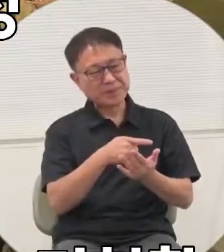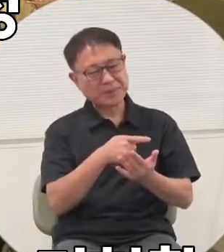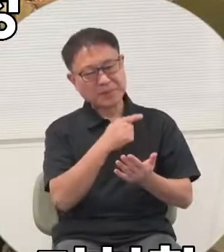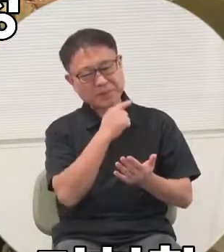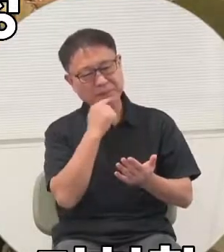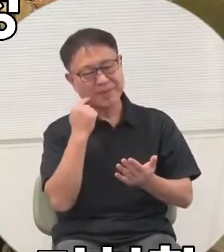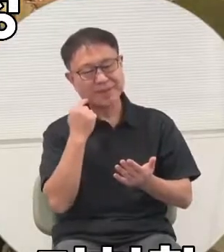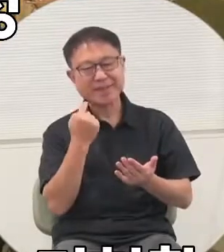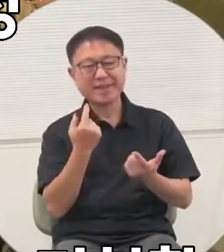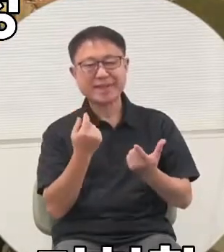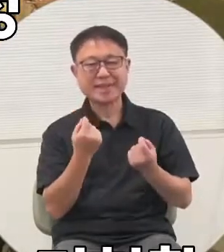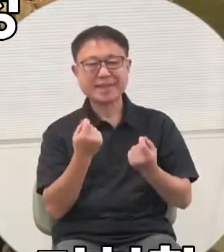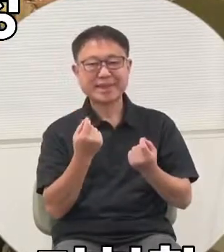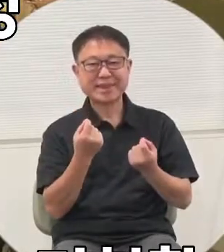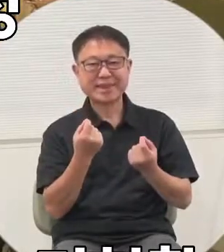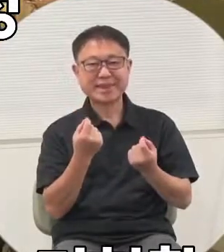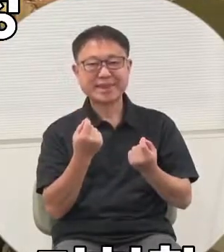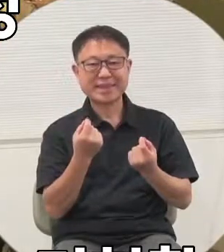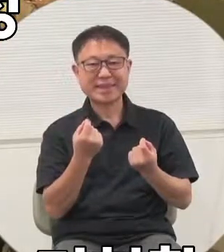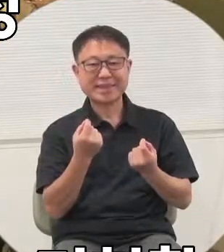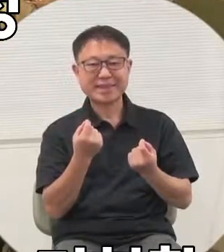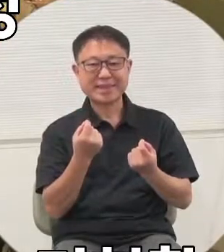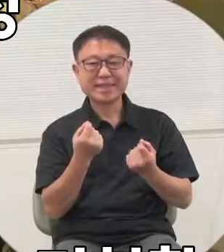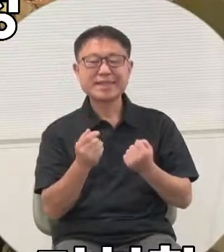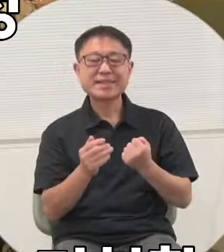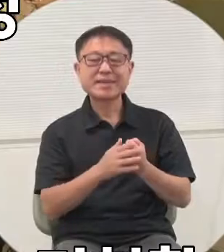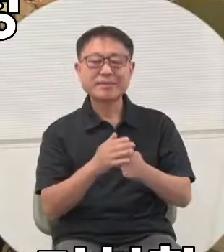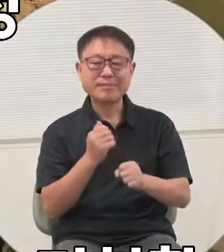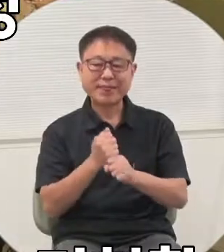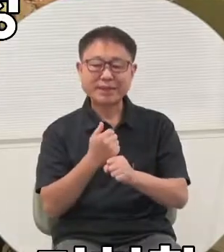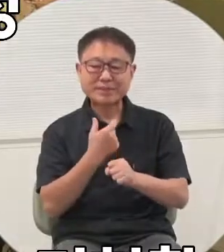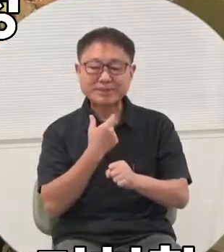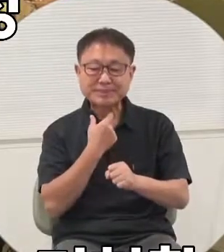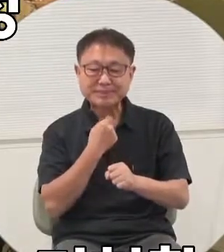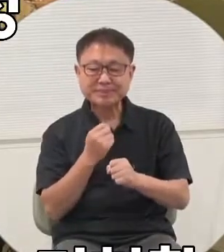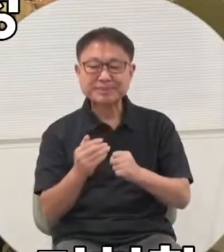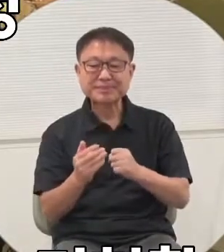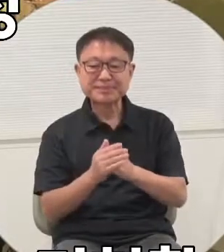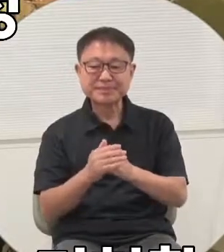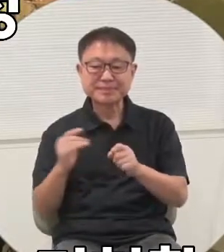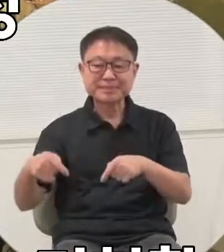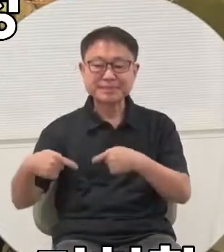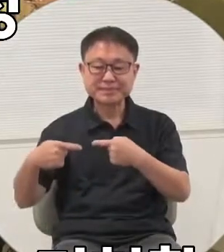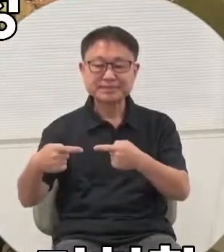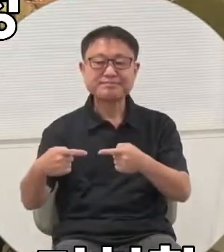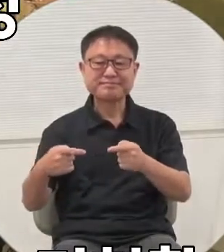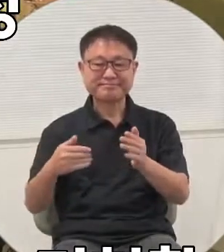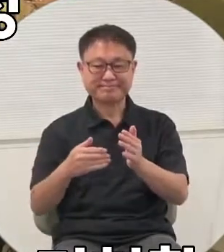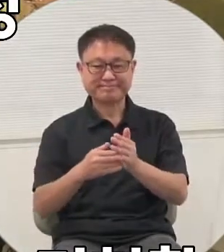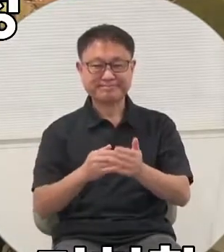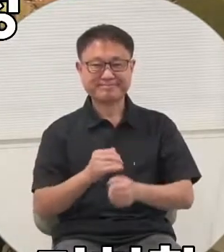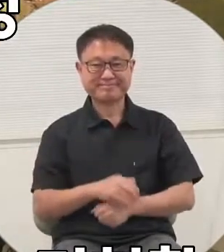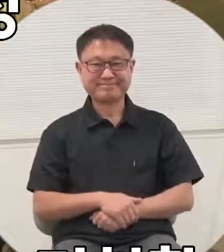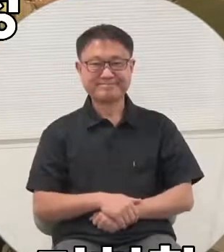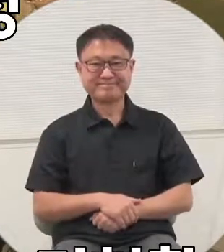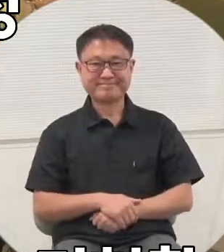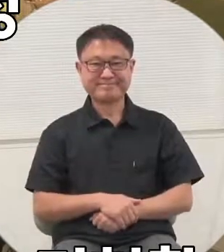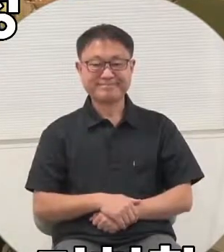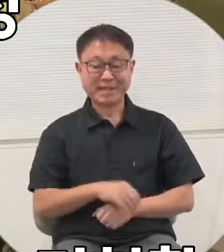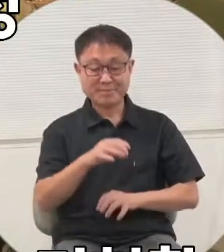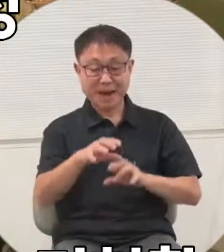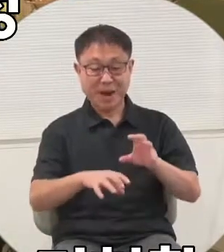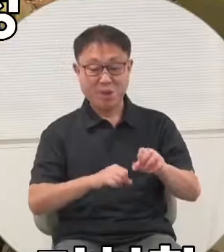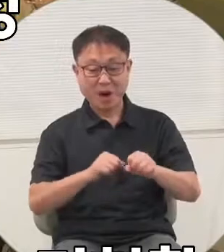다음 활동하는 분들한테는 좀 만들어줬으면 하는 마음에서 같이 참여하게 되어 있습니다. 사실